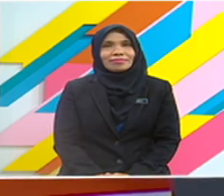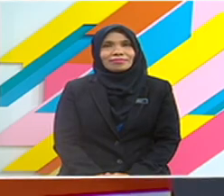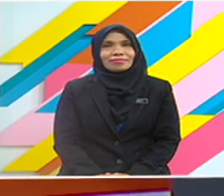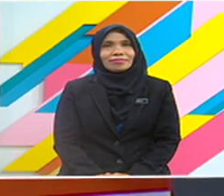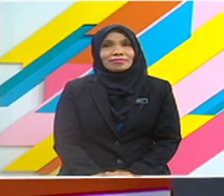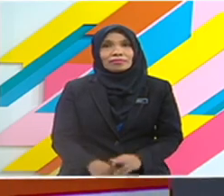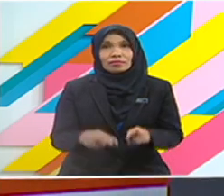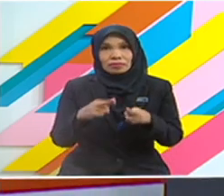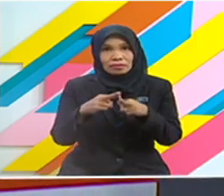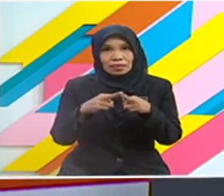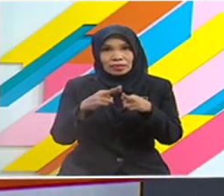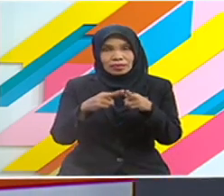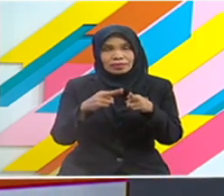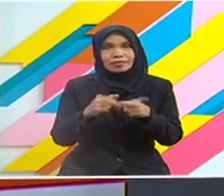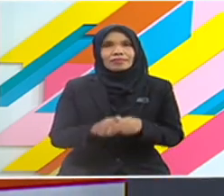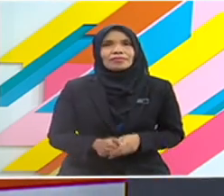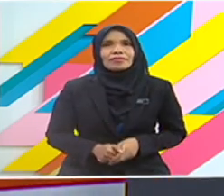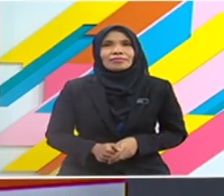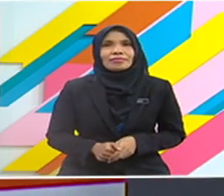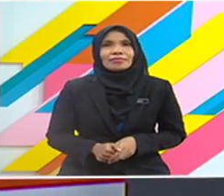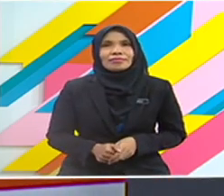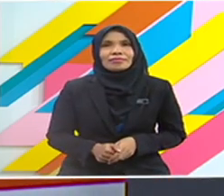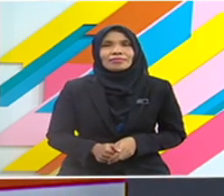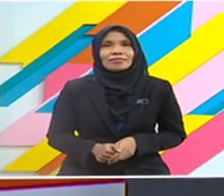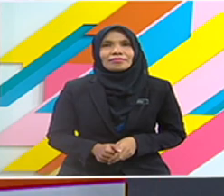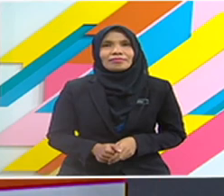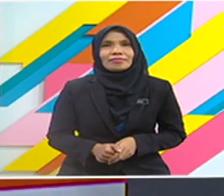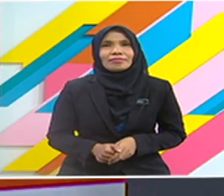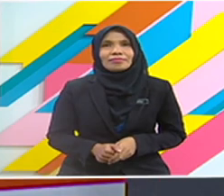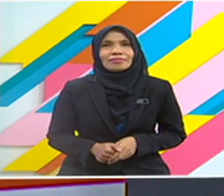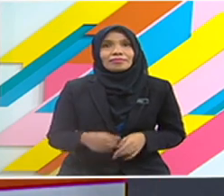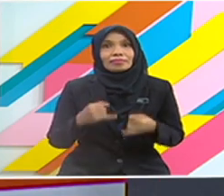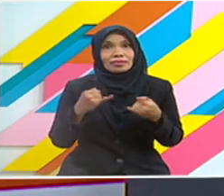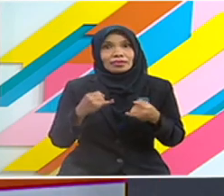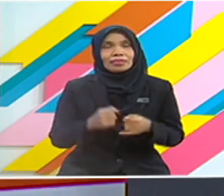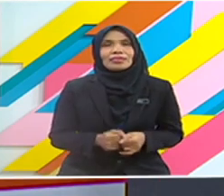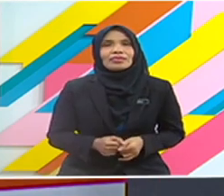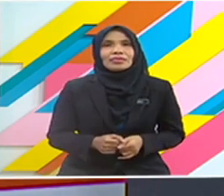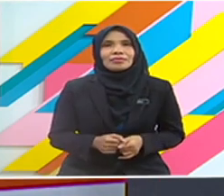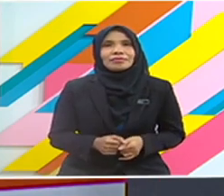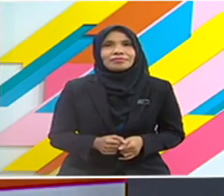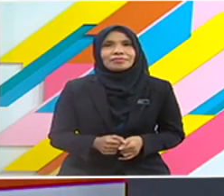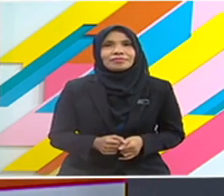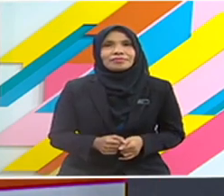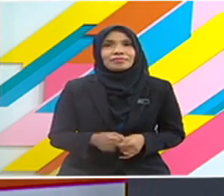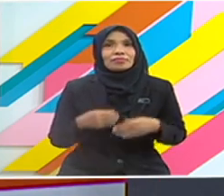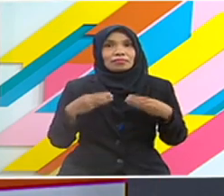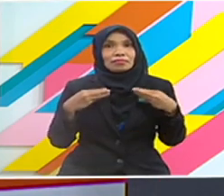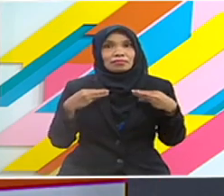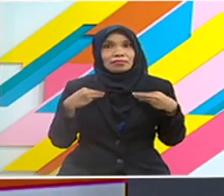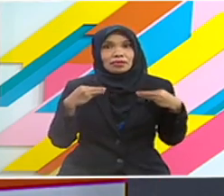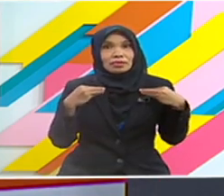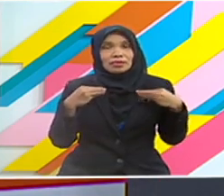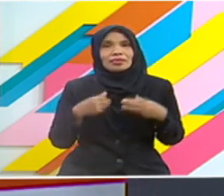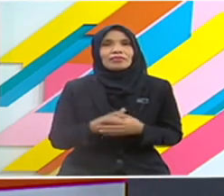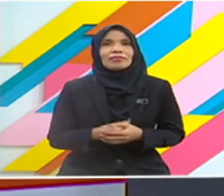ringkasnya menunjukkan, okey, kat sini adalah jenis deria kita. Okey, ada lihat, dengar, hidu,